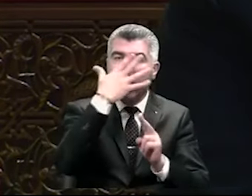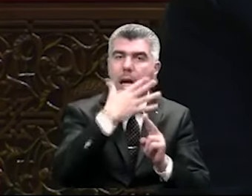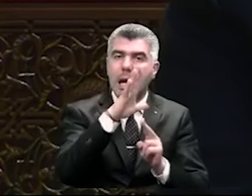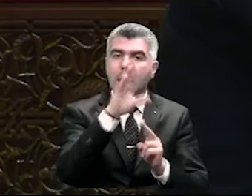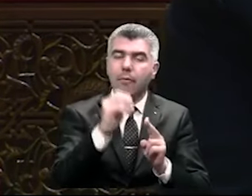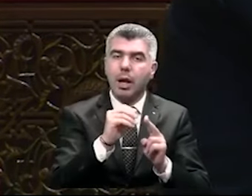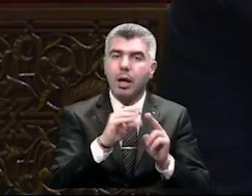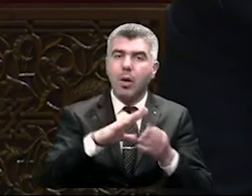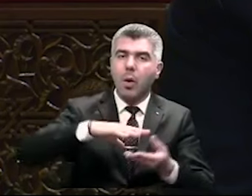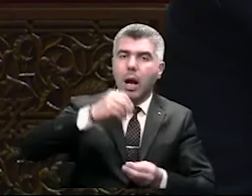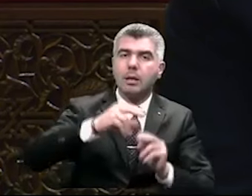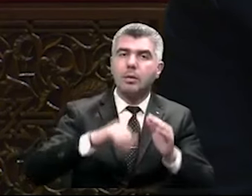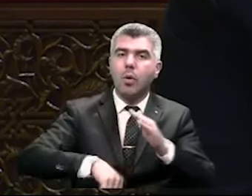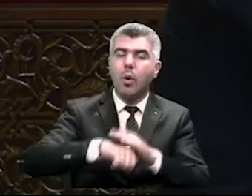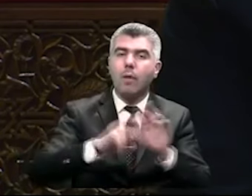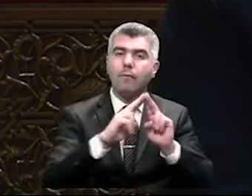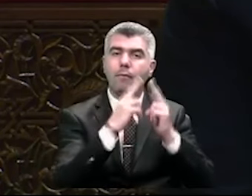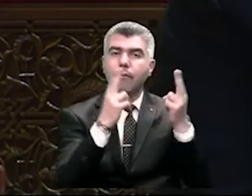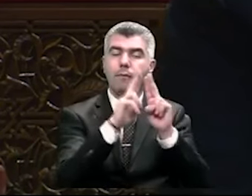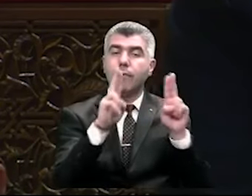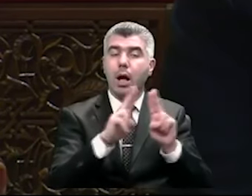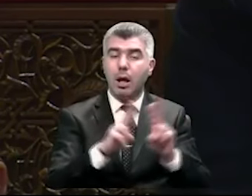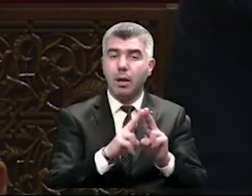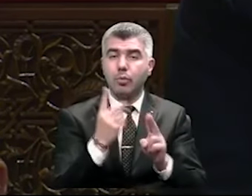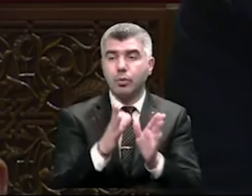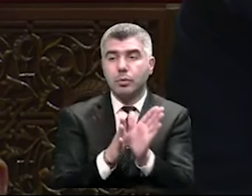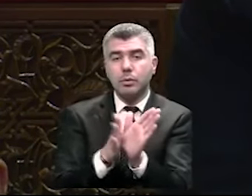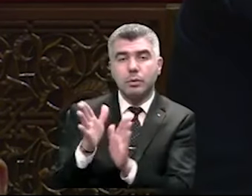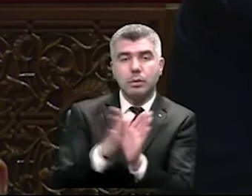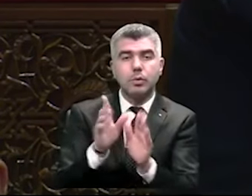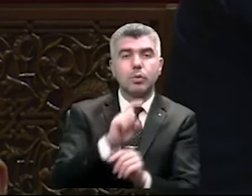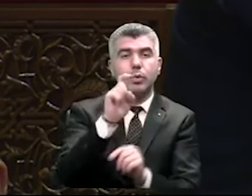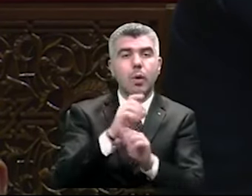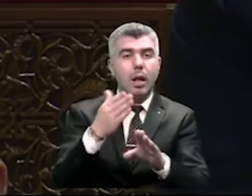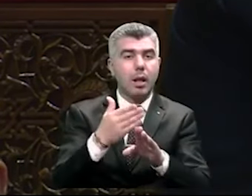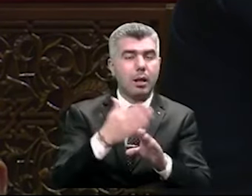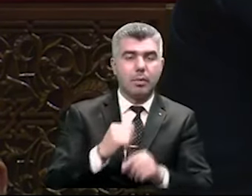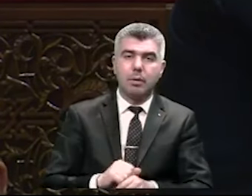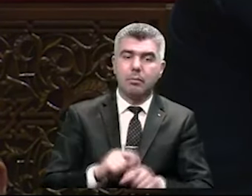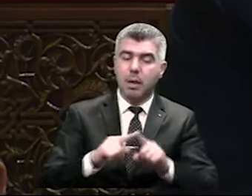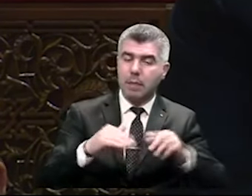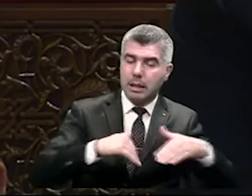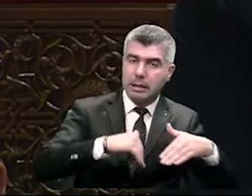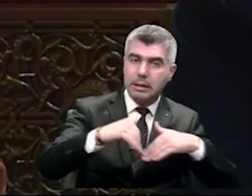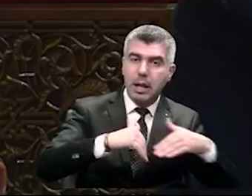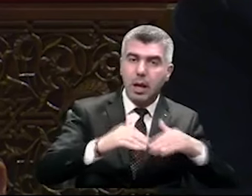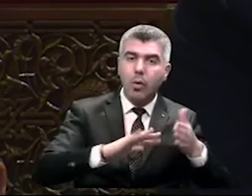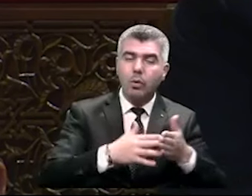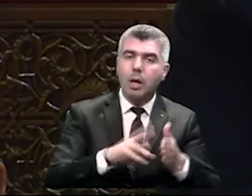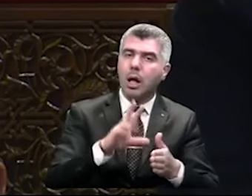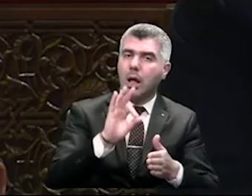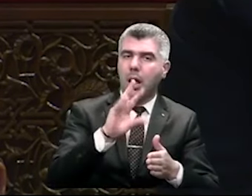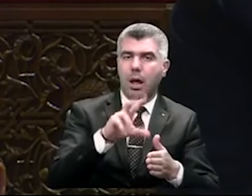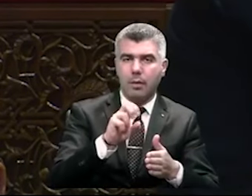ما يفتح الباب للتفاعل على ثلاث محاور اساسيه كما جاء في سؤالنا على مستوى البنيه الطرقيه لا ننكر تطور حجم